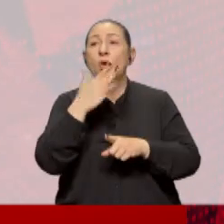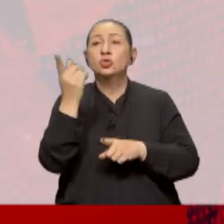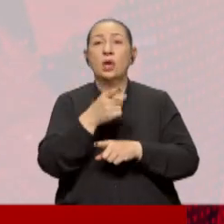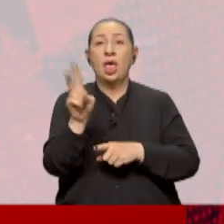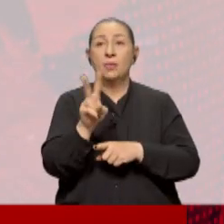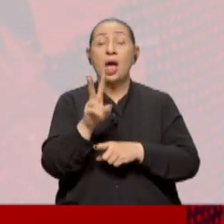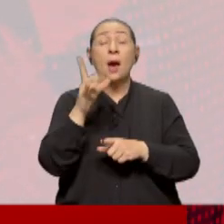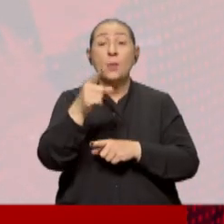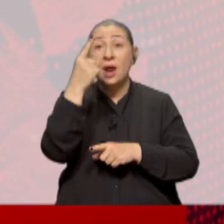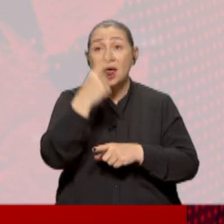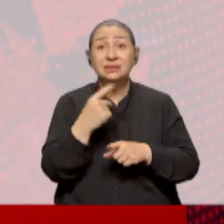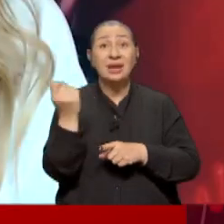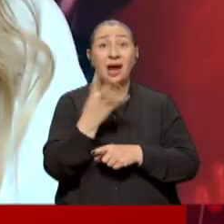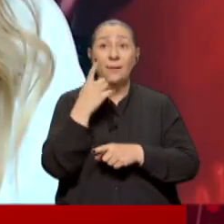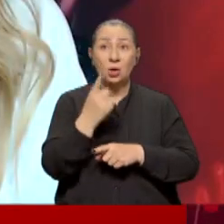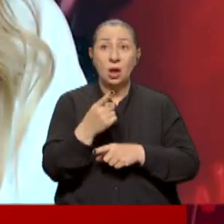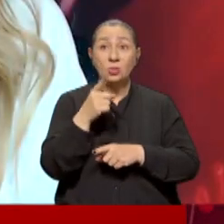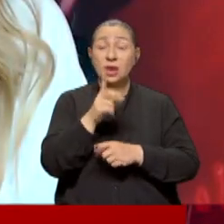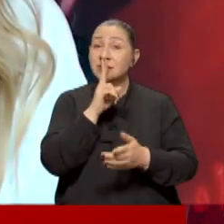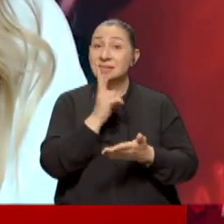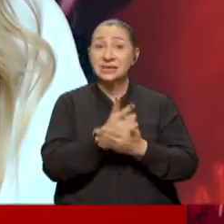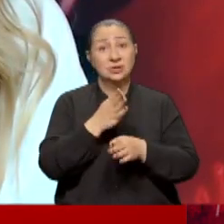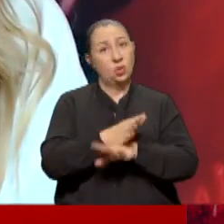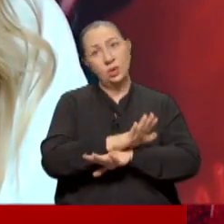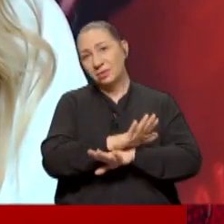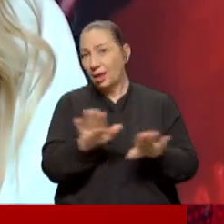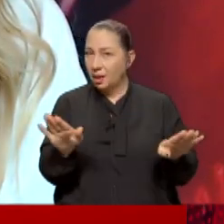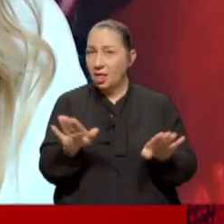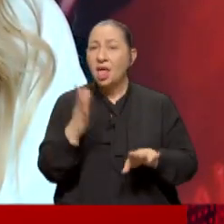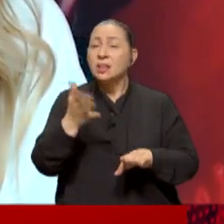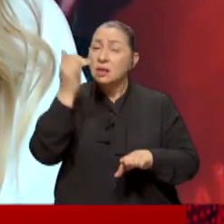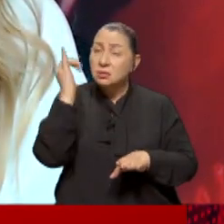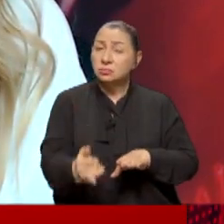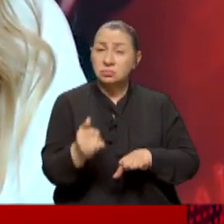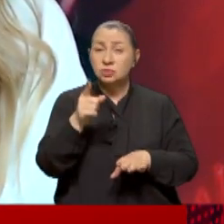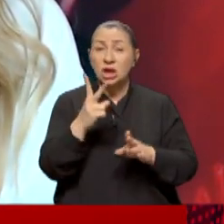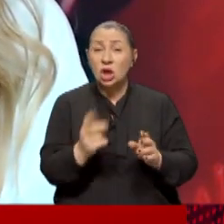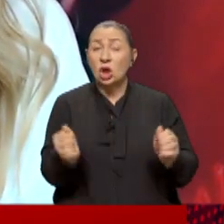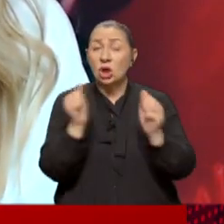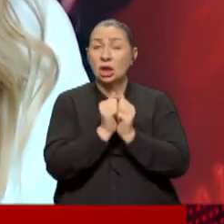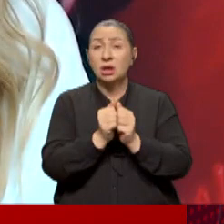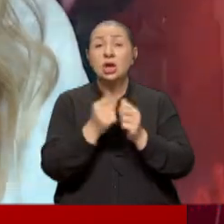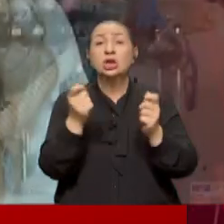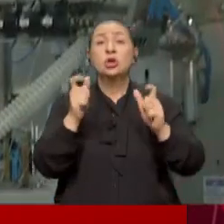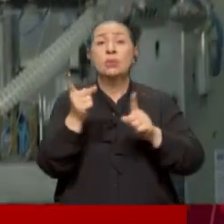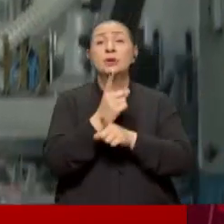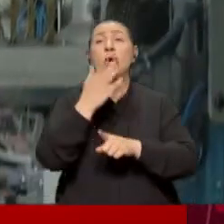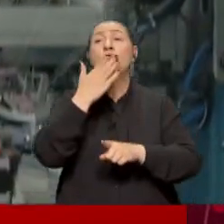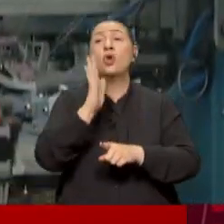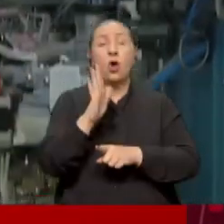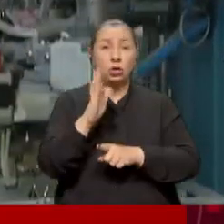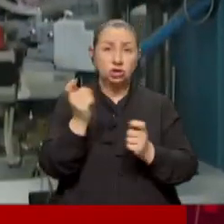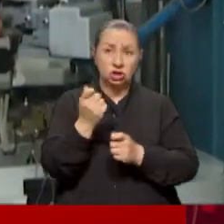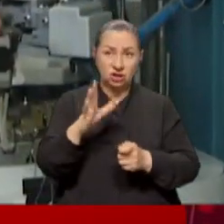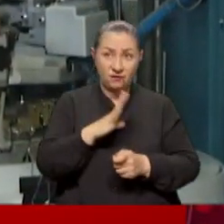yakın. Ama bu resmi rakamlara göre. Bu da kesinlikle doğru değildir. En az bunun iki katı bir kayıt dışı ekonomi söz konusudur.